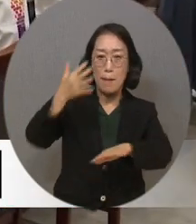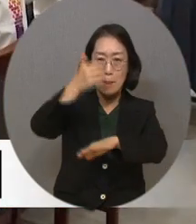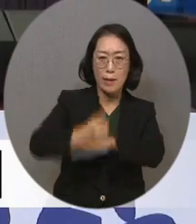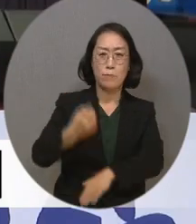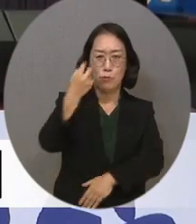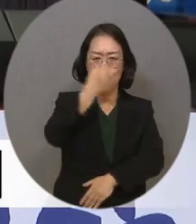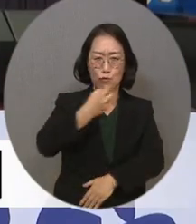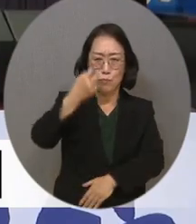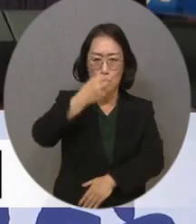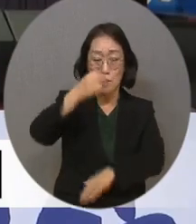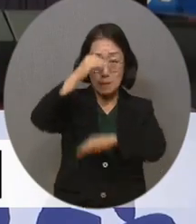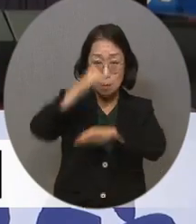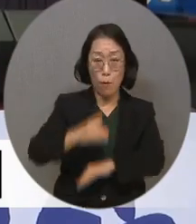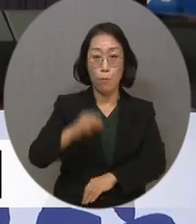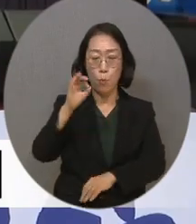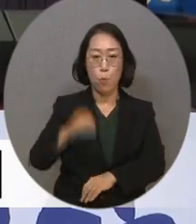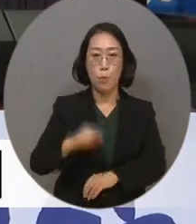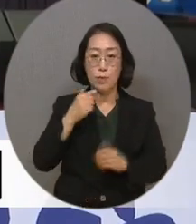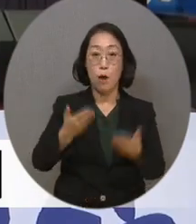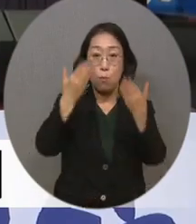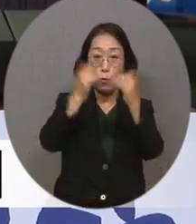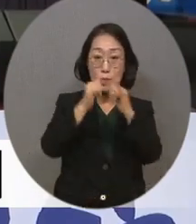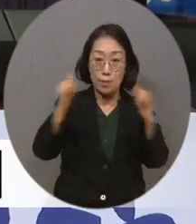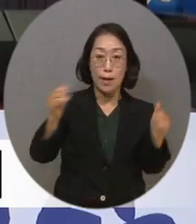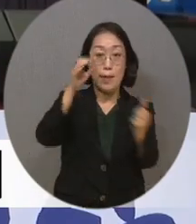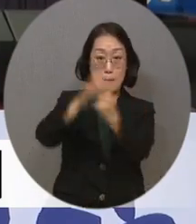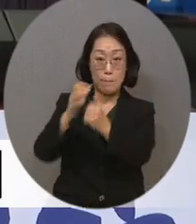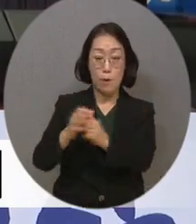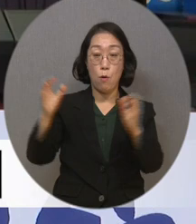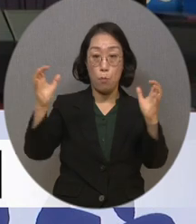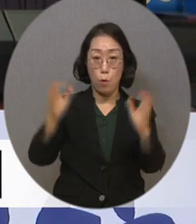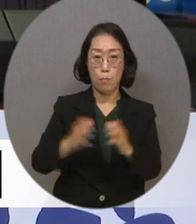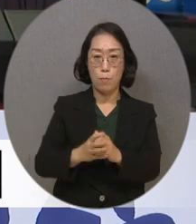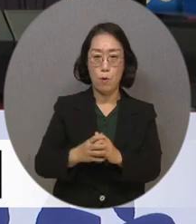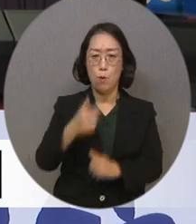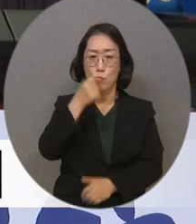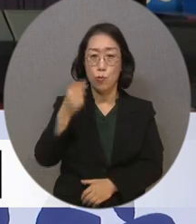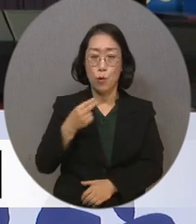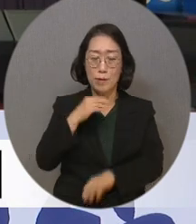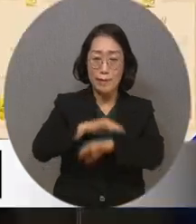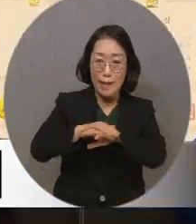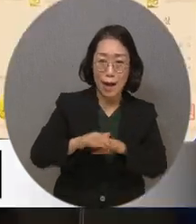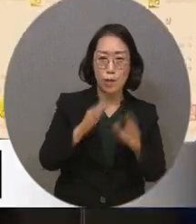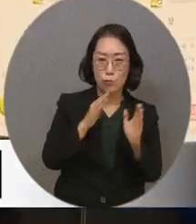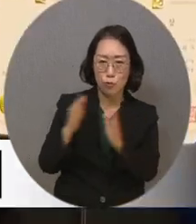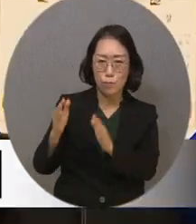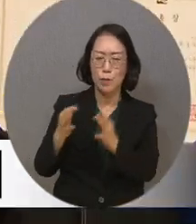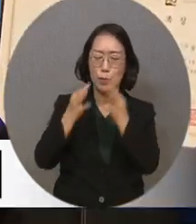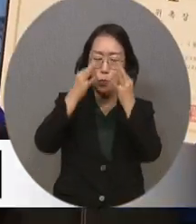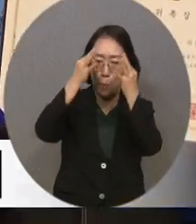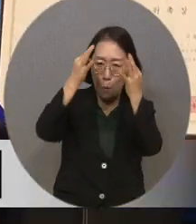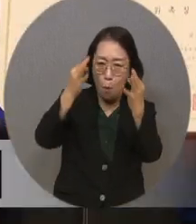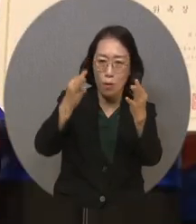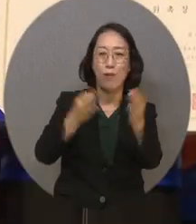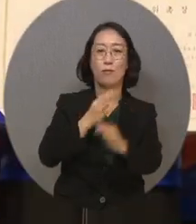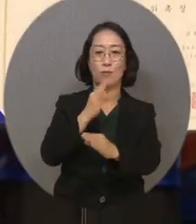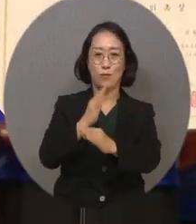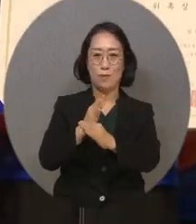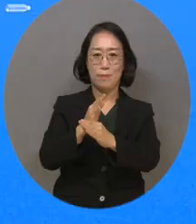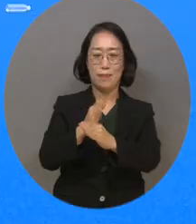보고회, 자원봉사자 발대식 등을 가지며 부족함 없는 성공적인 체전 준비에 만전을 기하고